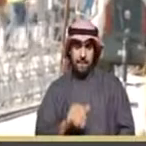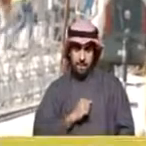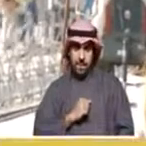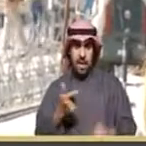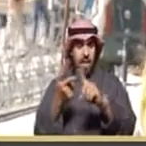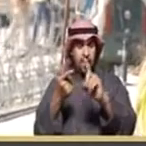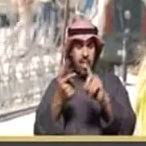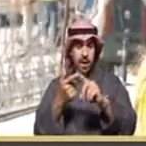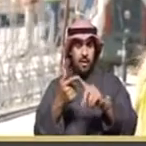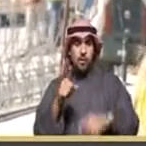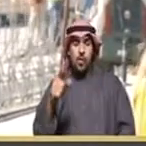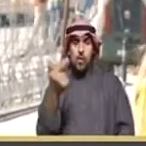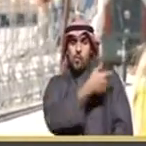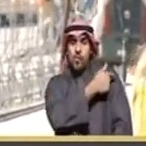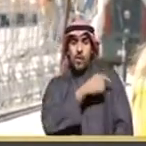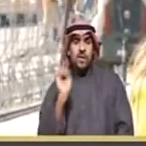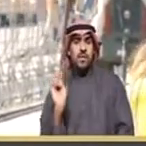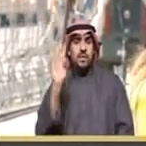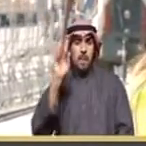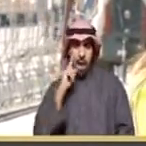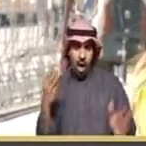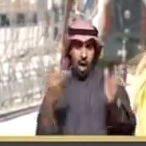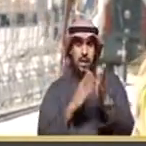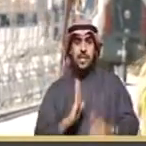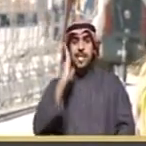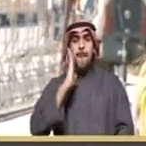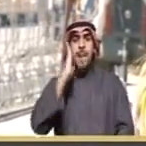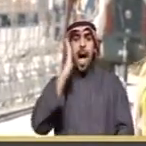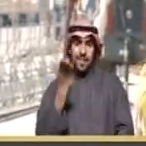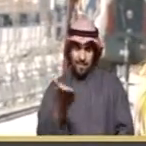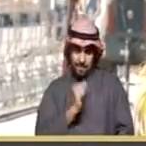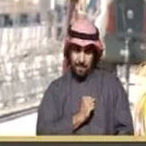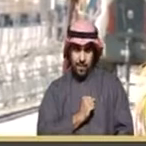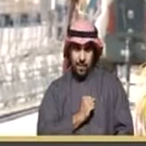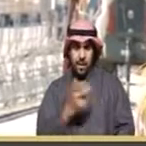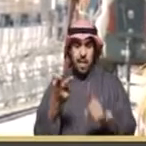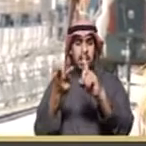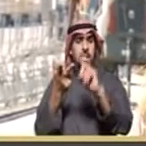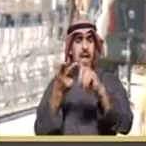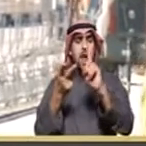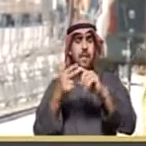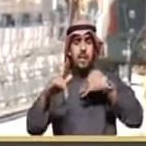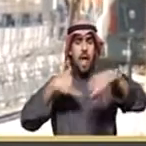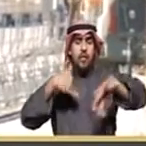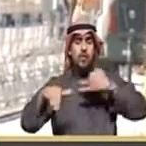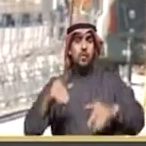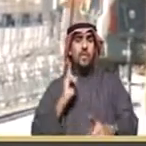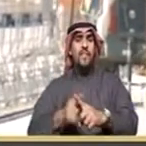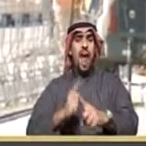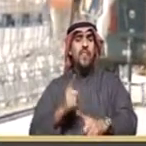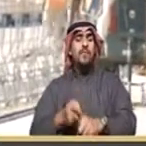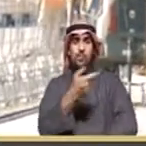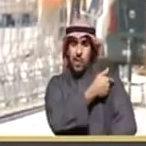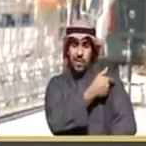الصباح إلى منطقة غرناطة باتجاه صليبيخات، والمرحلة الثالثة من تقاطع مستشفى الرازي إلى تقاطع